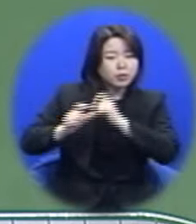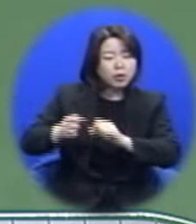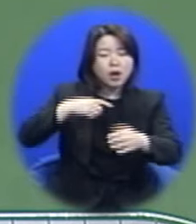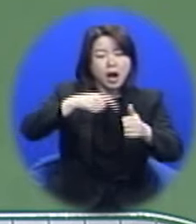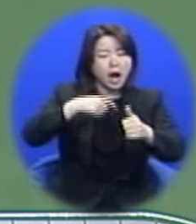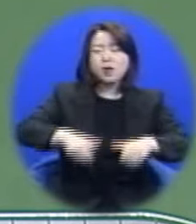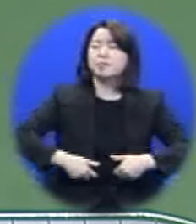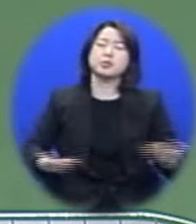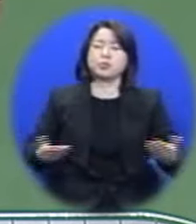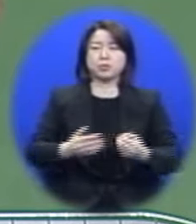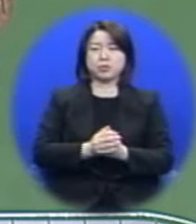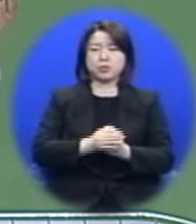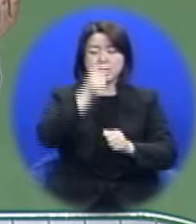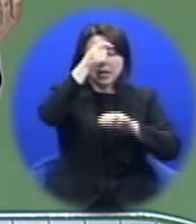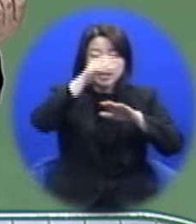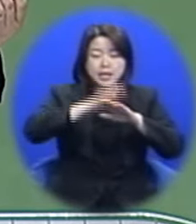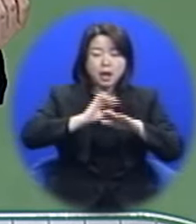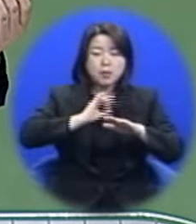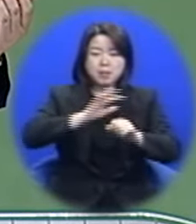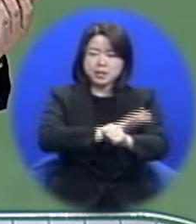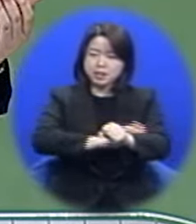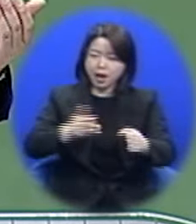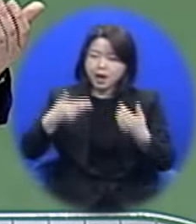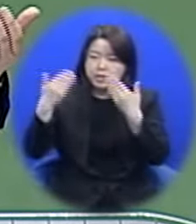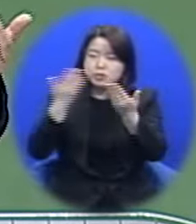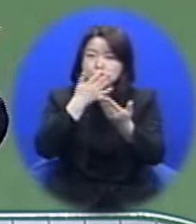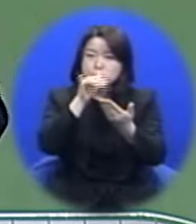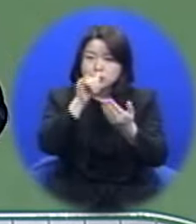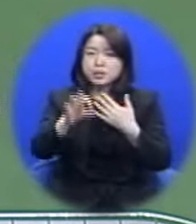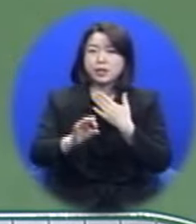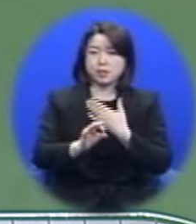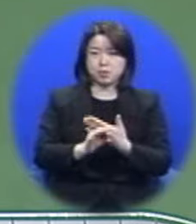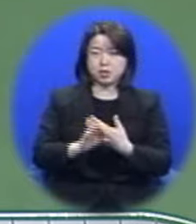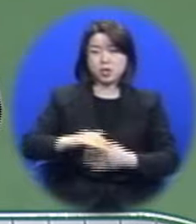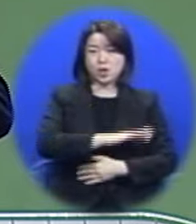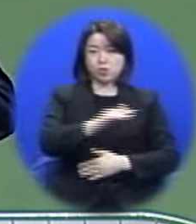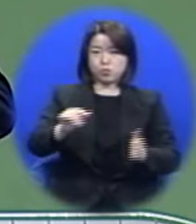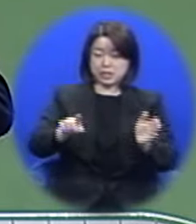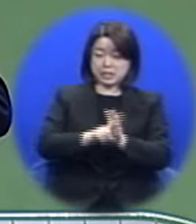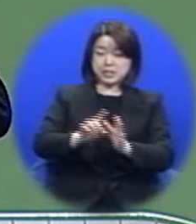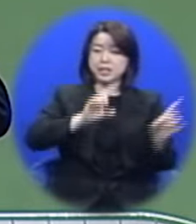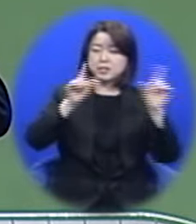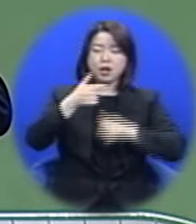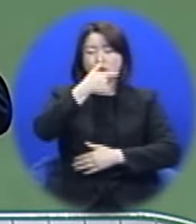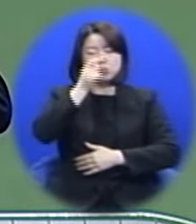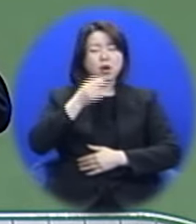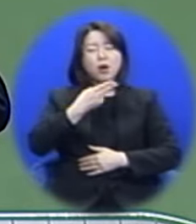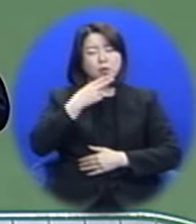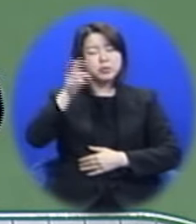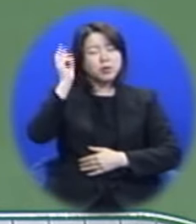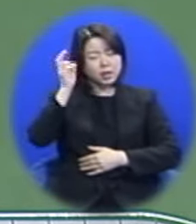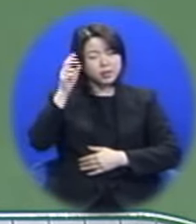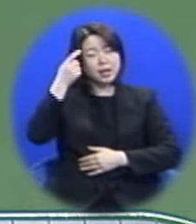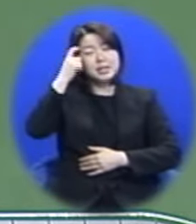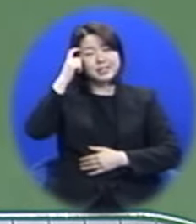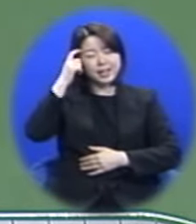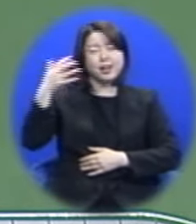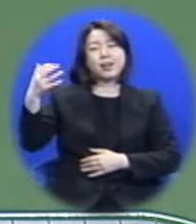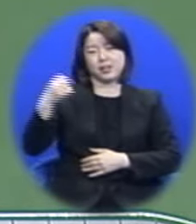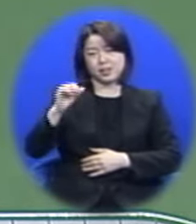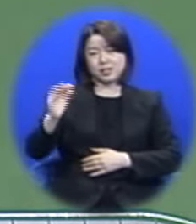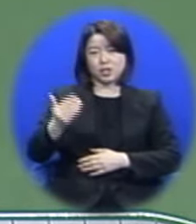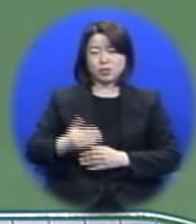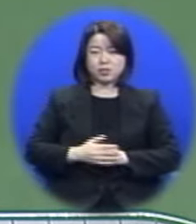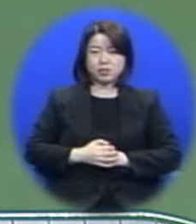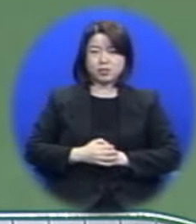없잖아. 예배만 제대로 드릴 수만 있다면 우리 신앙생활에 부족한 것이 없겠다. 그런 생각이